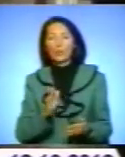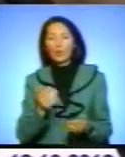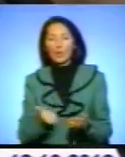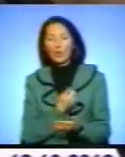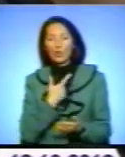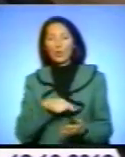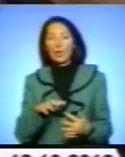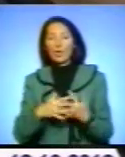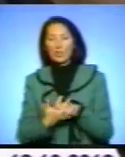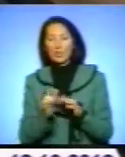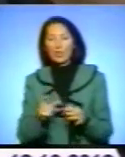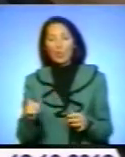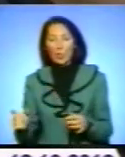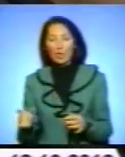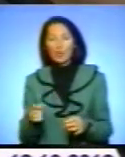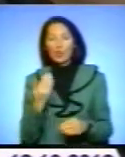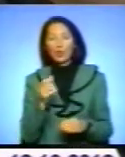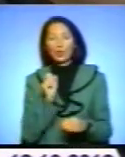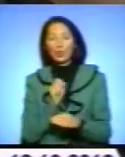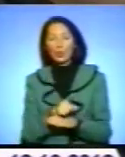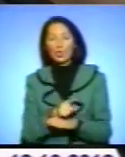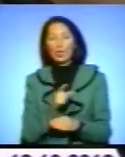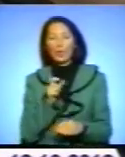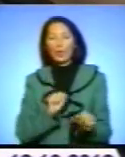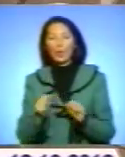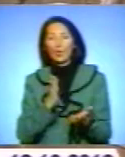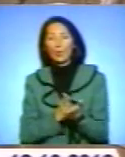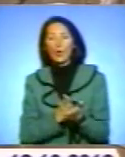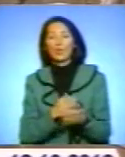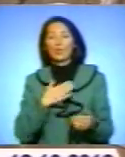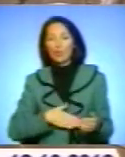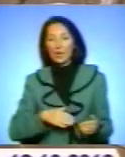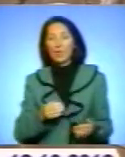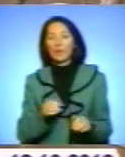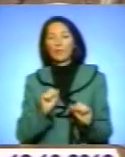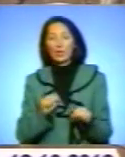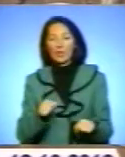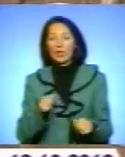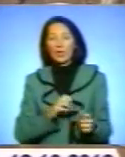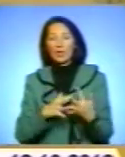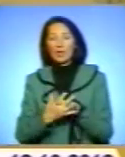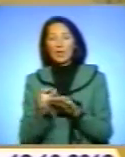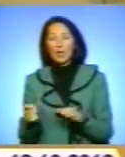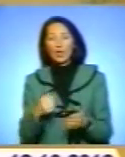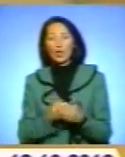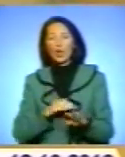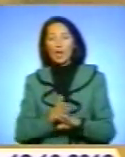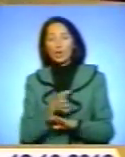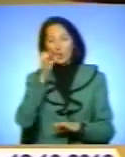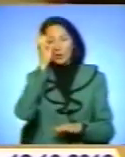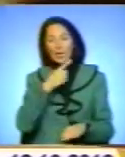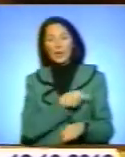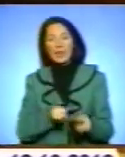мешканці. За його дорученням, уряд має задовольнити доступ селян до якісної освіти та медицини. Це стосуватиметься збільшення кількості